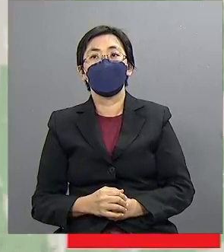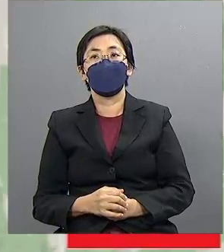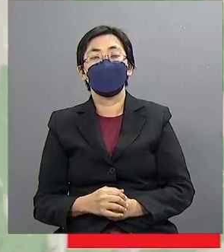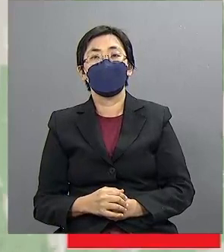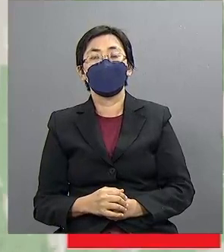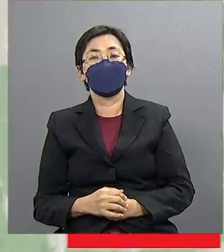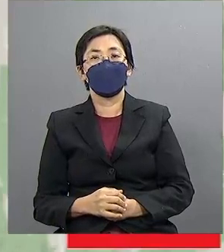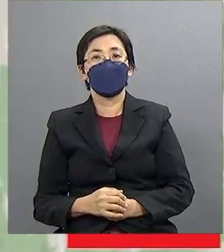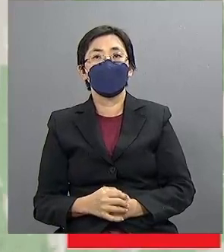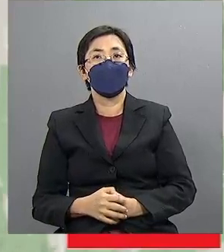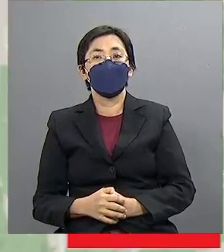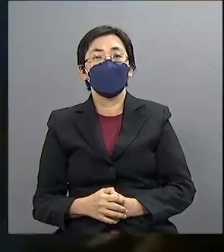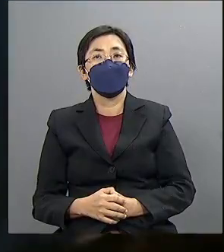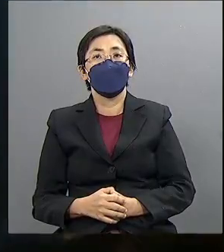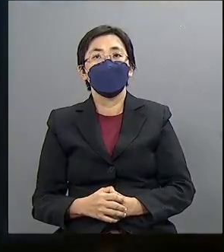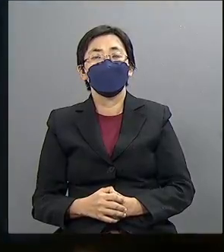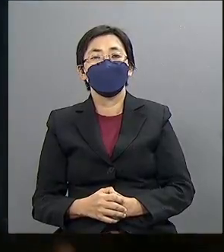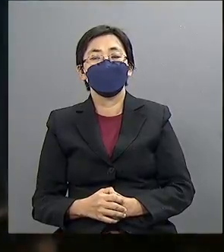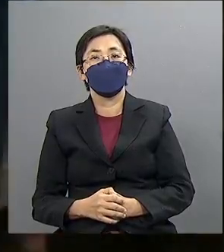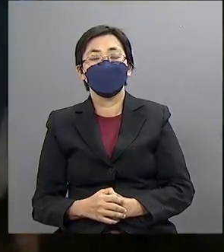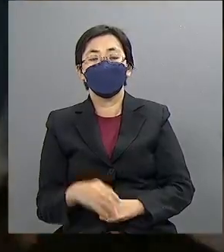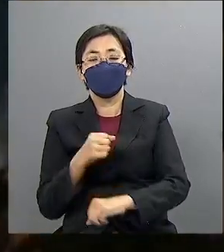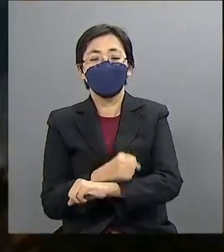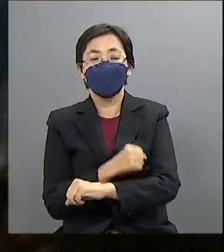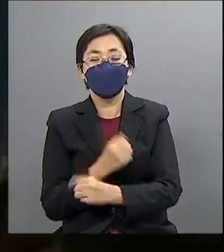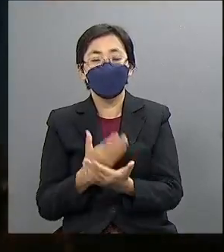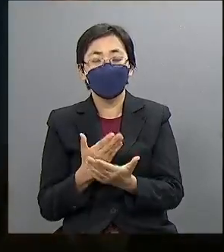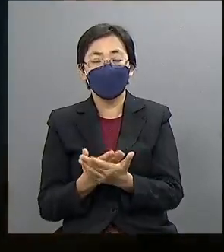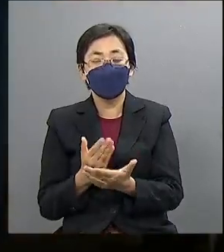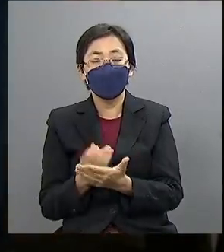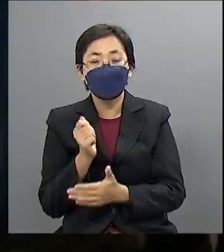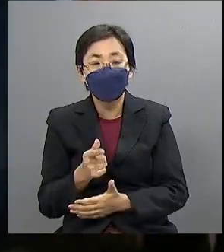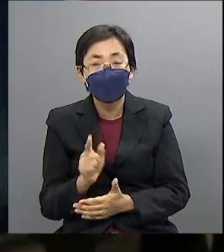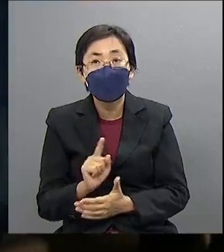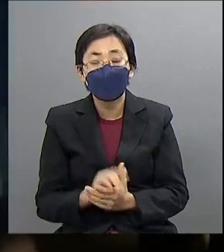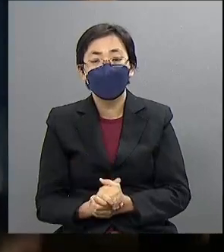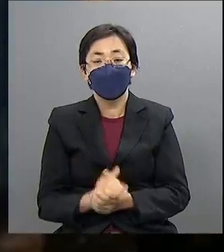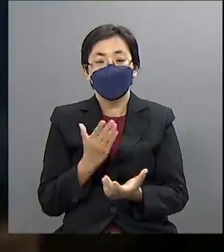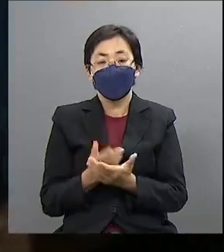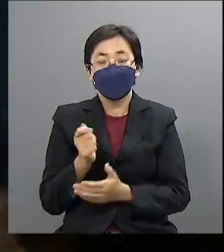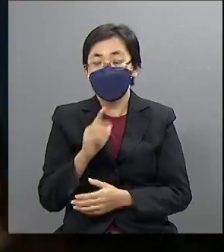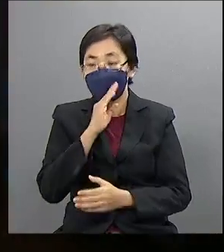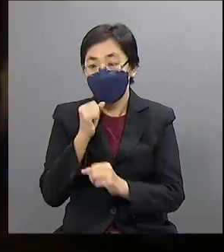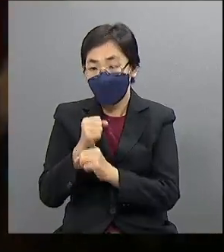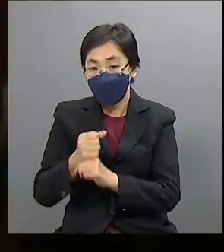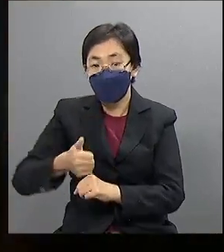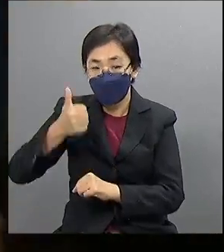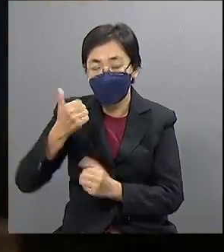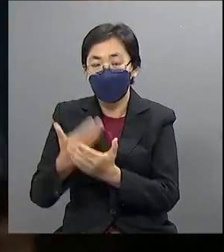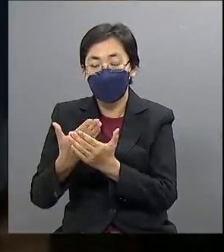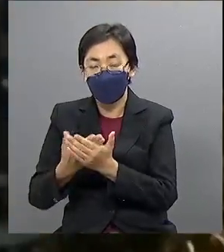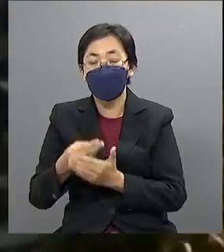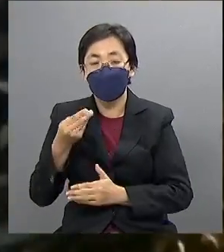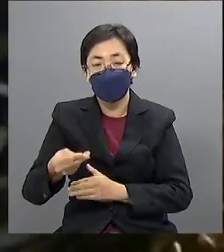โดยส่วนนี้รายงานไม่ต้องเสียเงินค่าดำเนินการต้นทางแต่จ่ายให้เมื่อได้งานคนละ 15,000ถึง